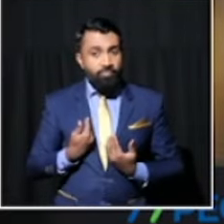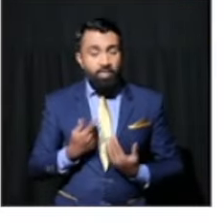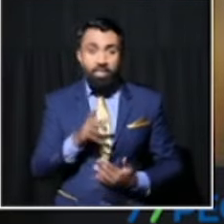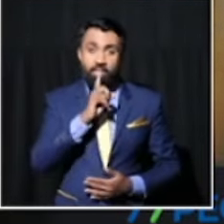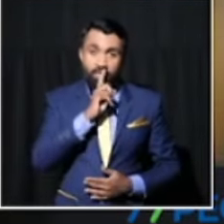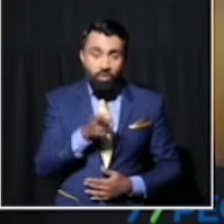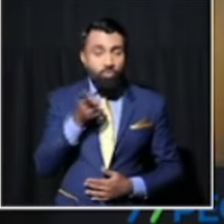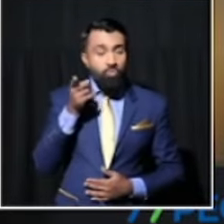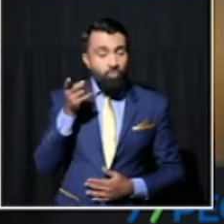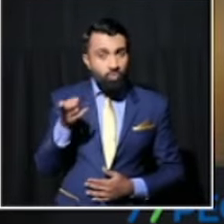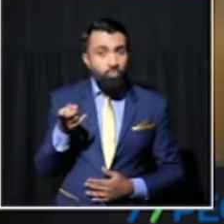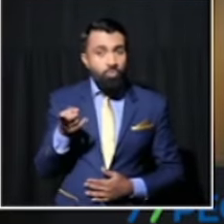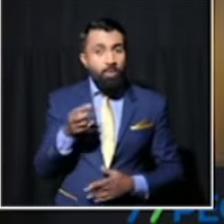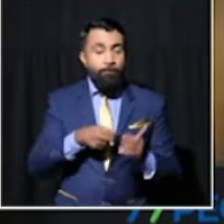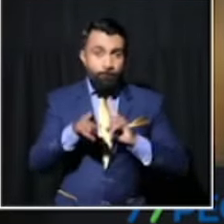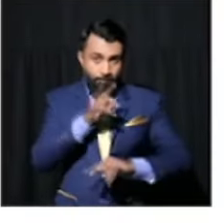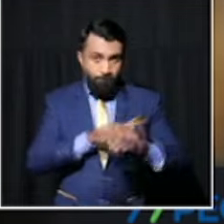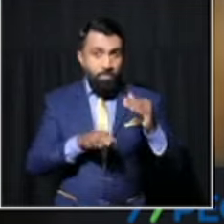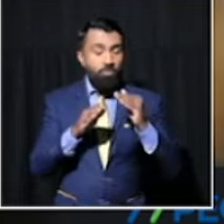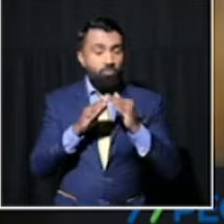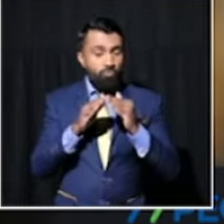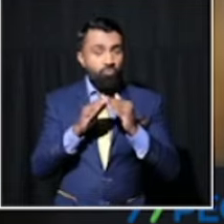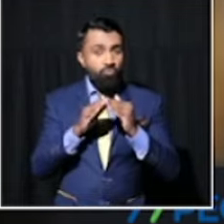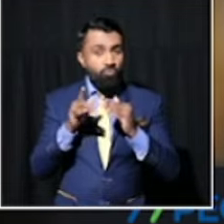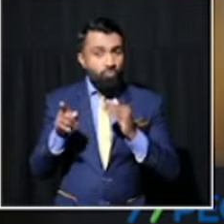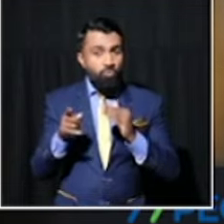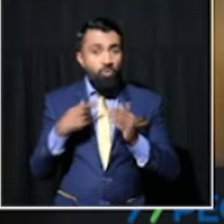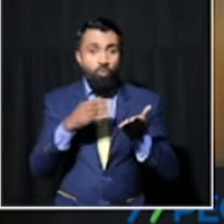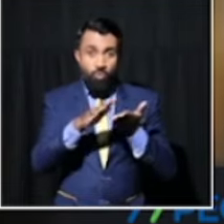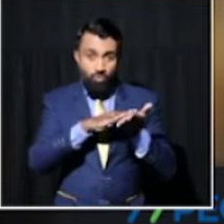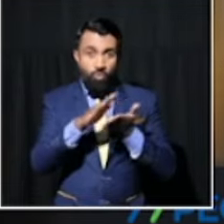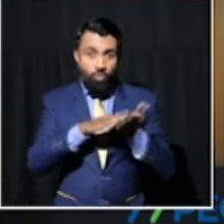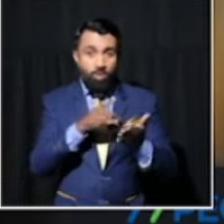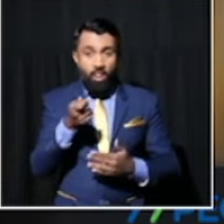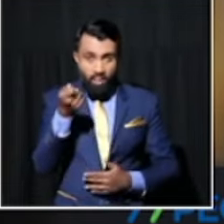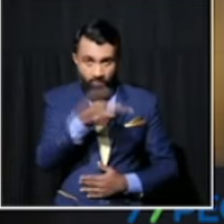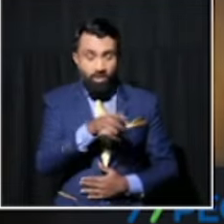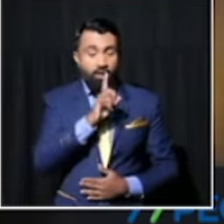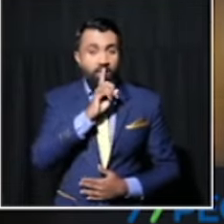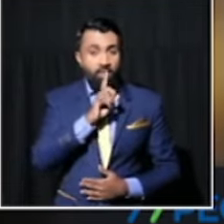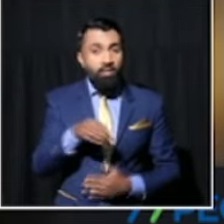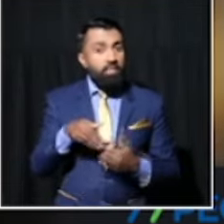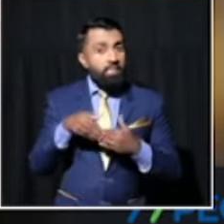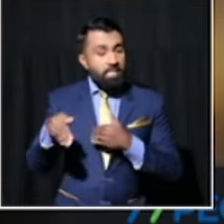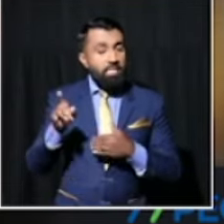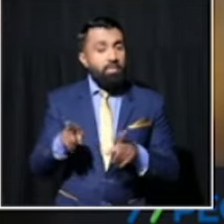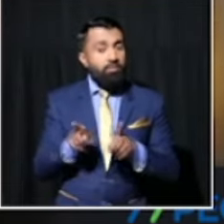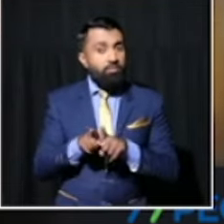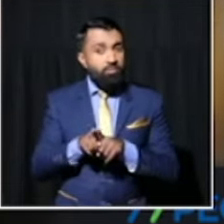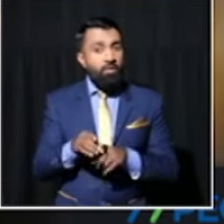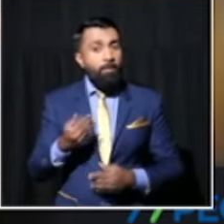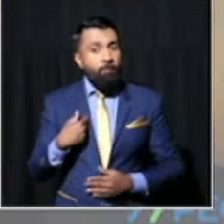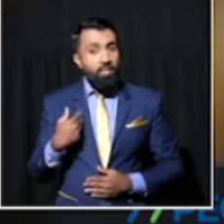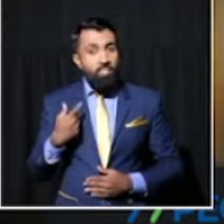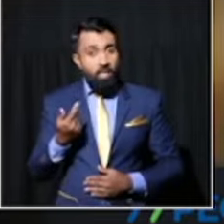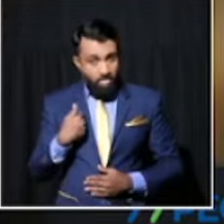හරි පාර්ලිමේන්තුවේ මේ ගෝයෙන් හරි උදව් කරන කෙනෙක්ට පඩි ගෙවන්න කියලා. එහෙමයි කරගෙන යන්නේ. සමහර වෙලාවට මට අතින් පඩි ගෙවන්න සිද්ධ